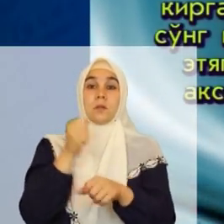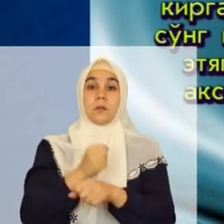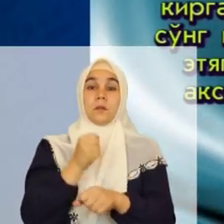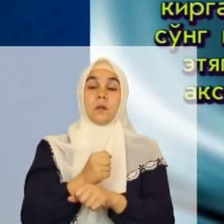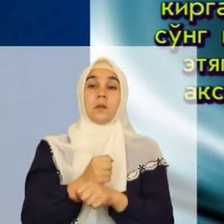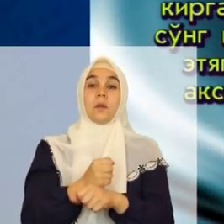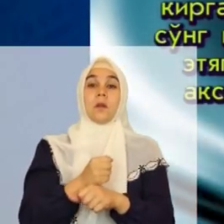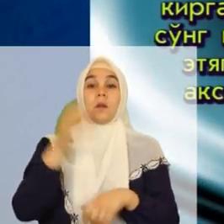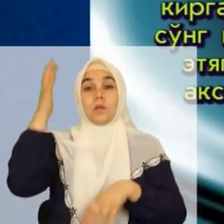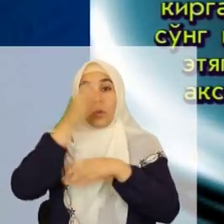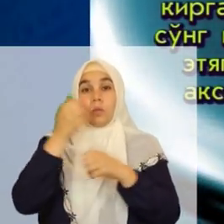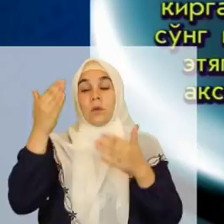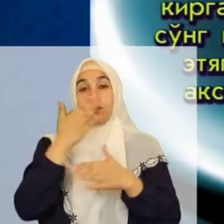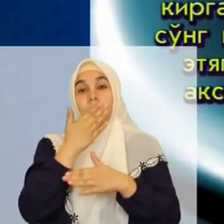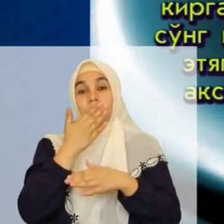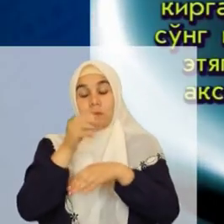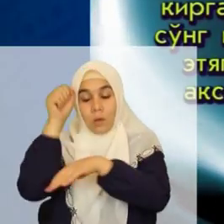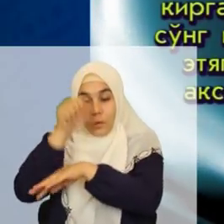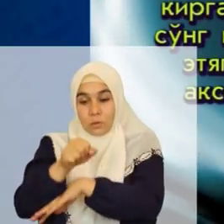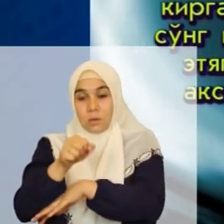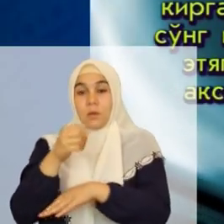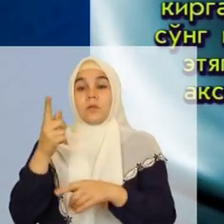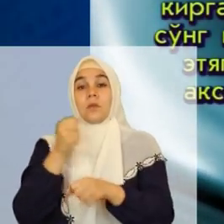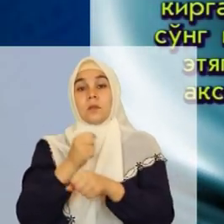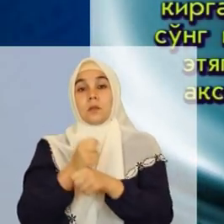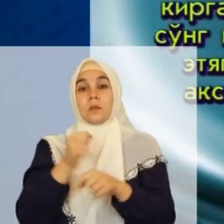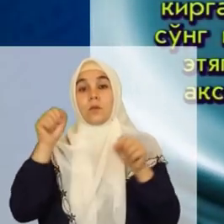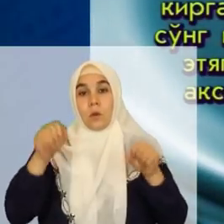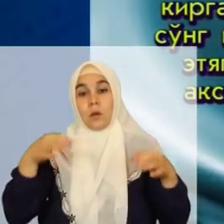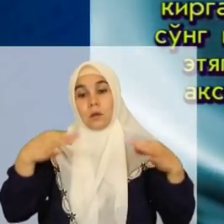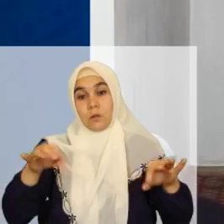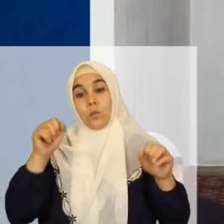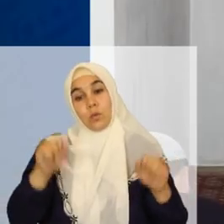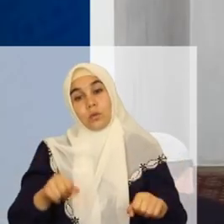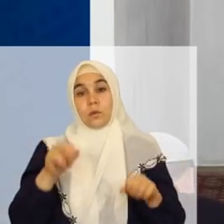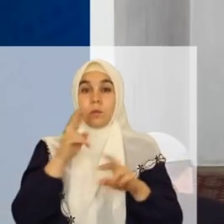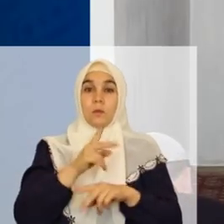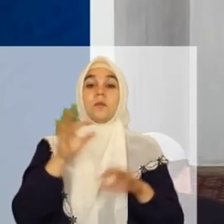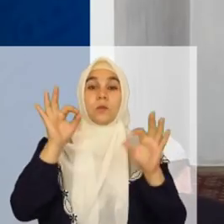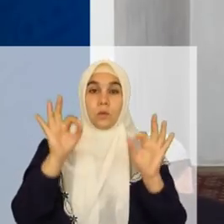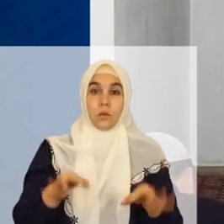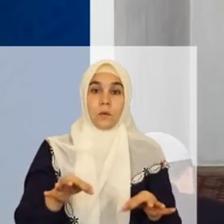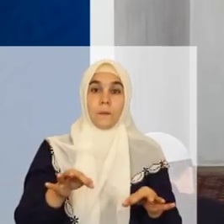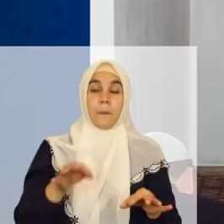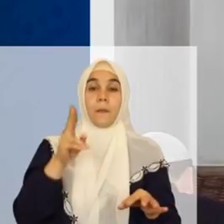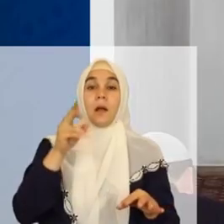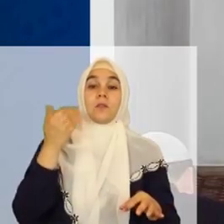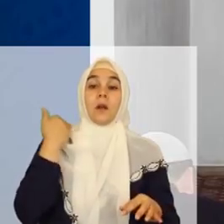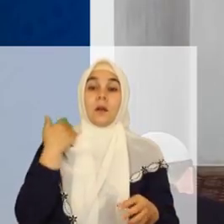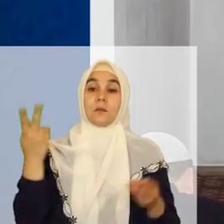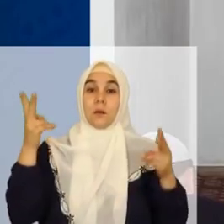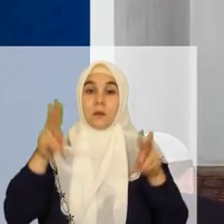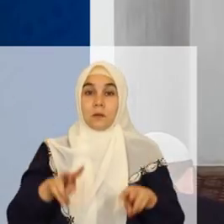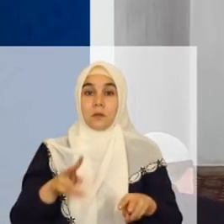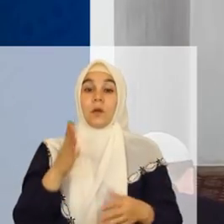etyapti. Shom namozida esa aksincha. Shunday qilishlik to'g'rimi? To'g'ri. Qazo namozini